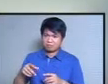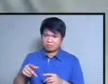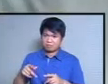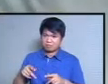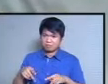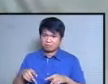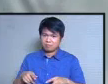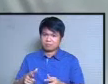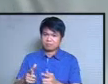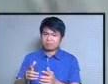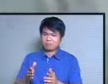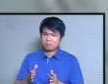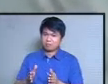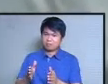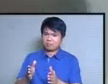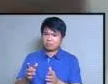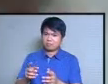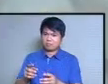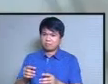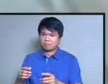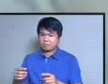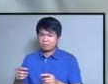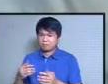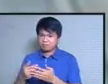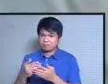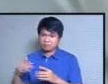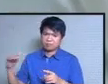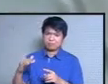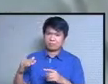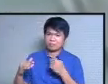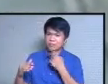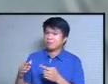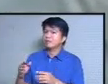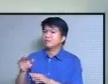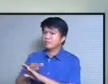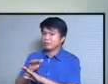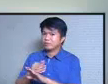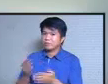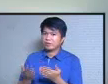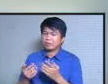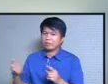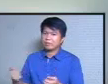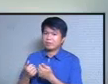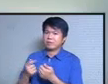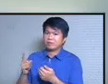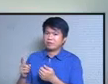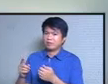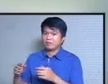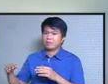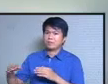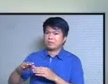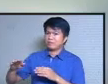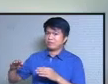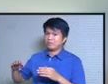naka-counterflow po sila. Muntikan po masagi po yung mama ko. Nakapagsalita po ako na, pre, dahan-dahan naman, baka mabangga kayo. Pumihit lang po pala sila para bubalikan kami.